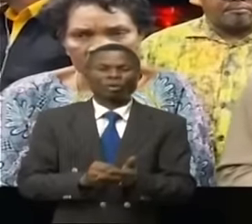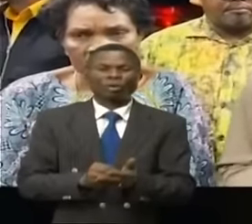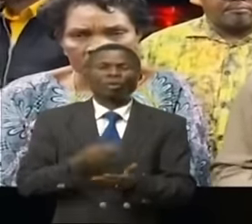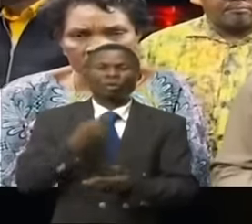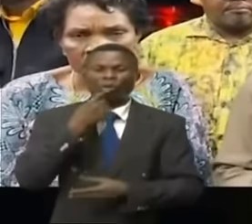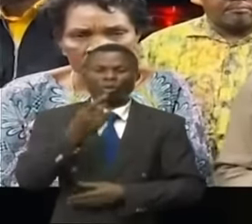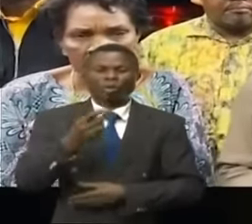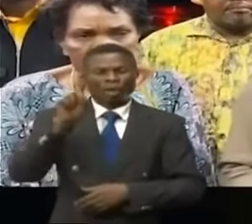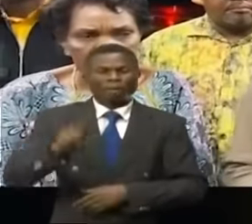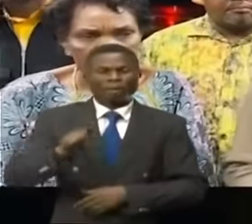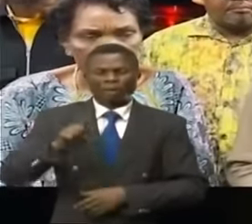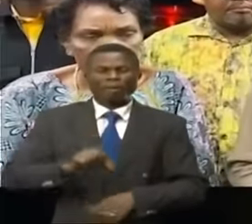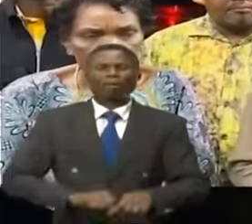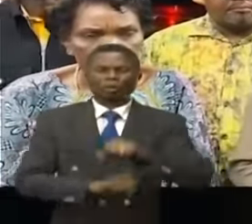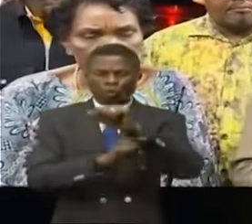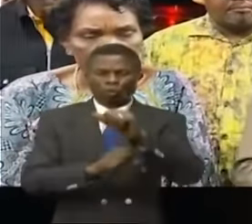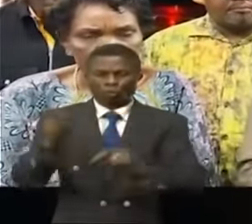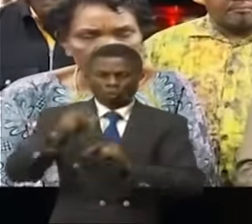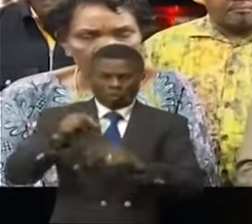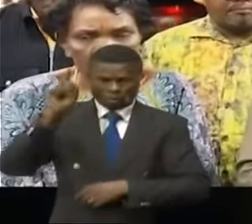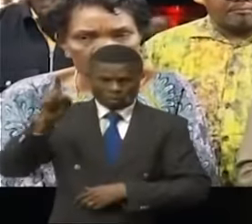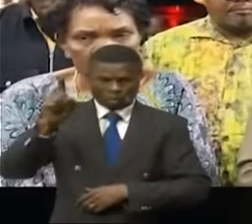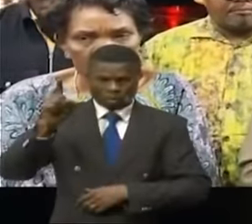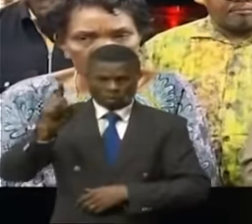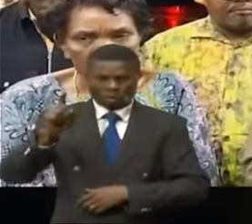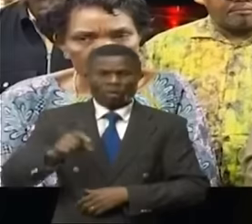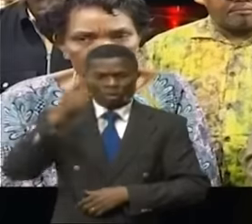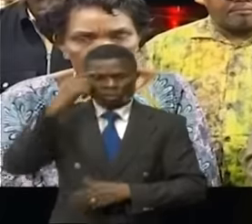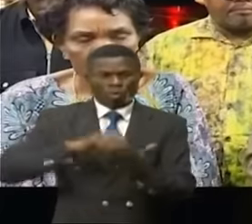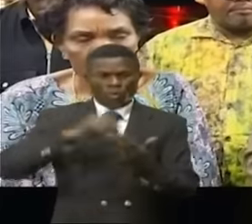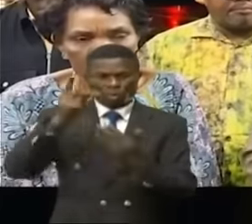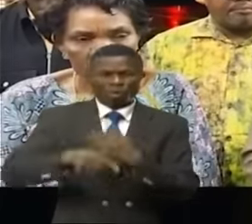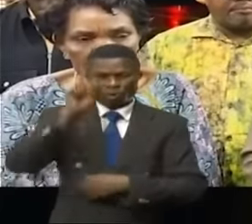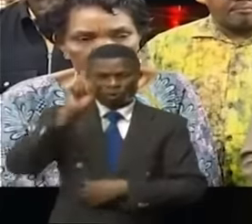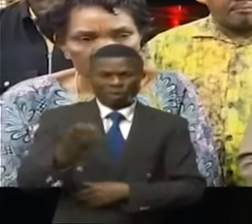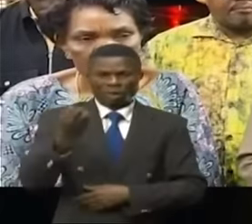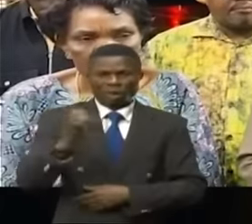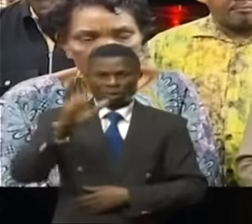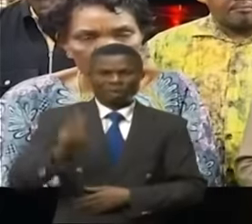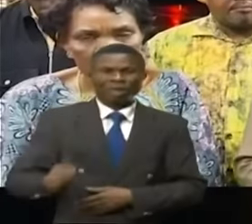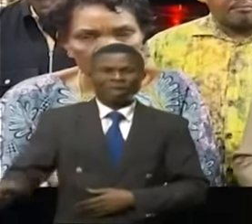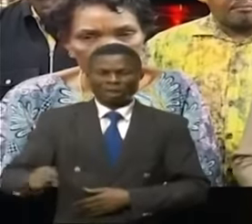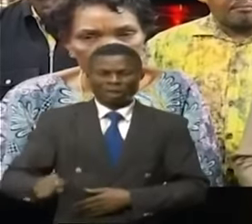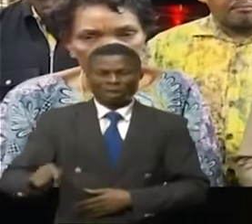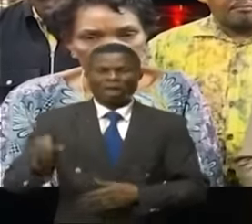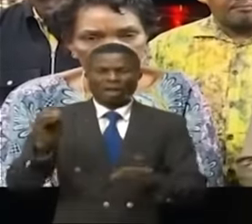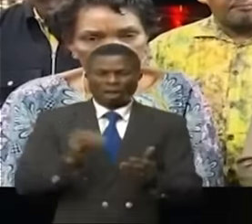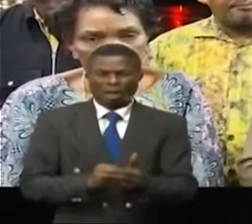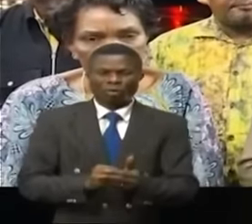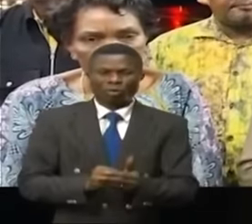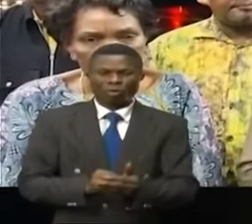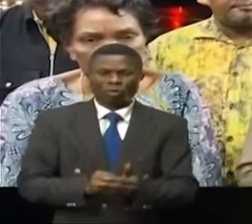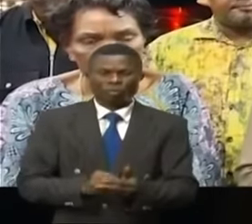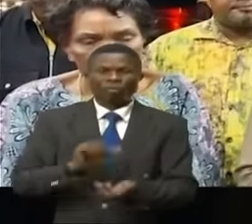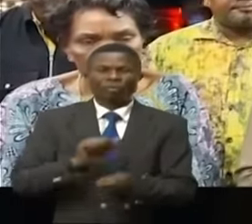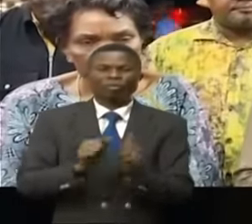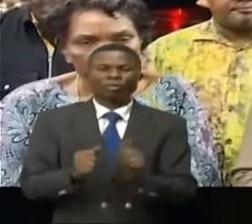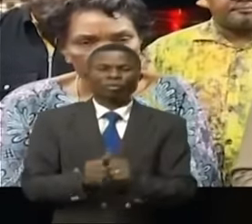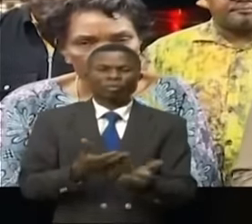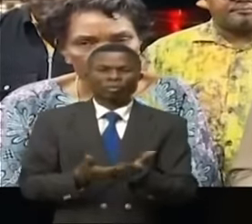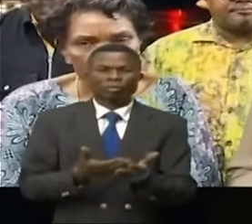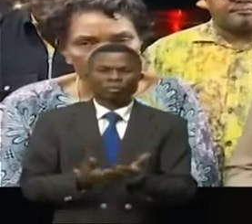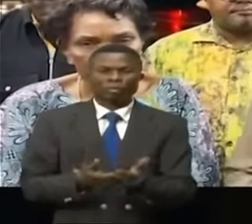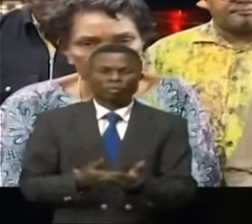un besoin d'accompagnement, d'abord sur le projet 245 territoires, et puis à côté de celui-là, sur